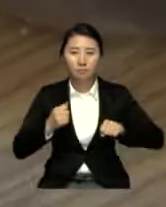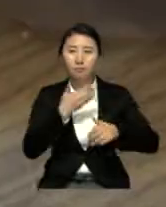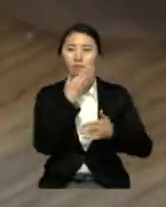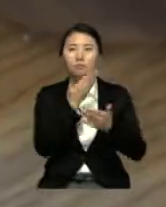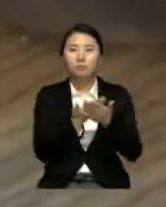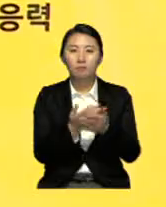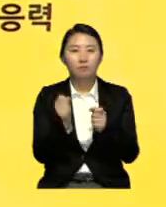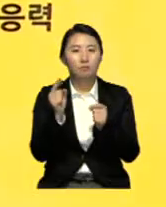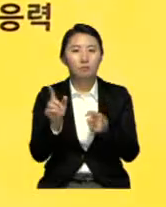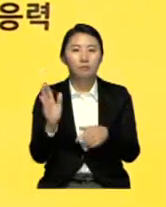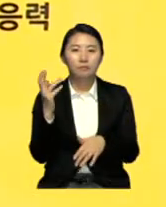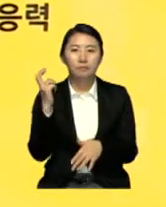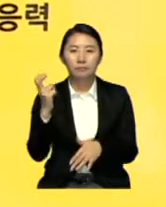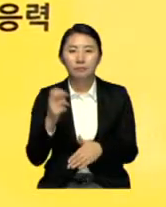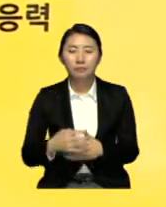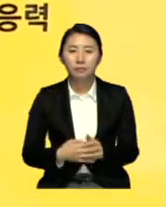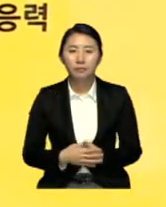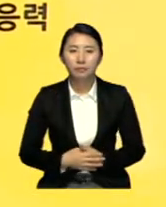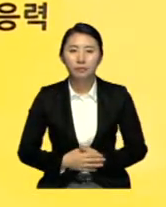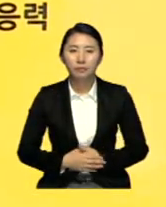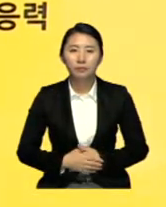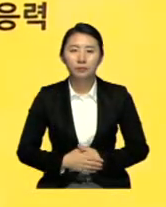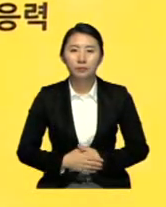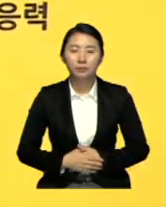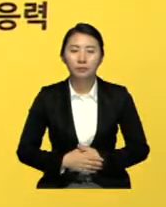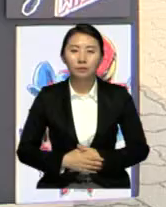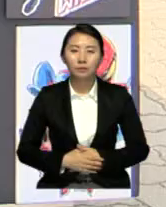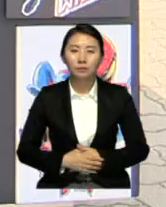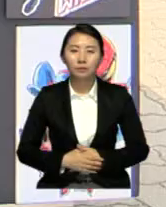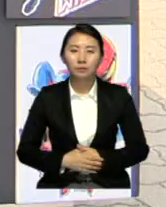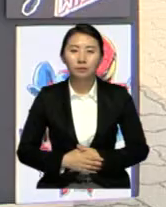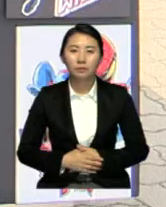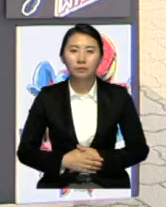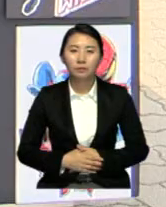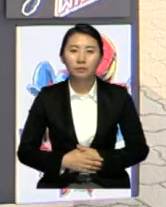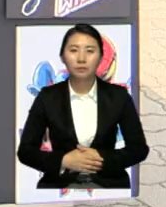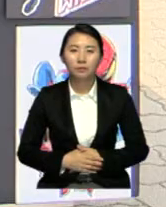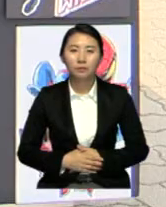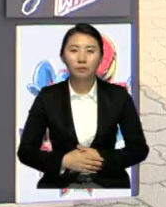중요한 계기가 될 것으로 보입니다. 서울 경기 케이블TV 신승훈입니다.